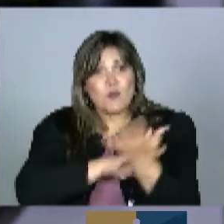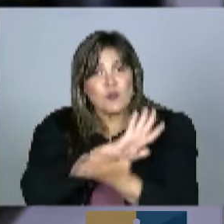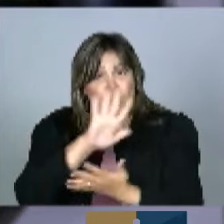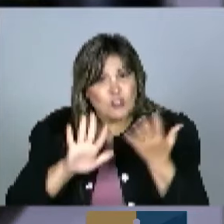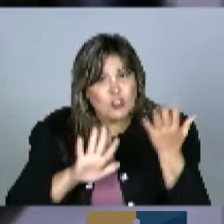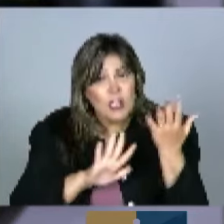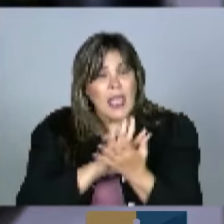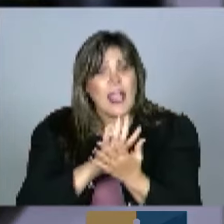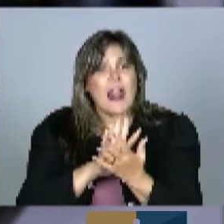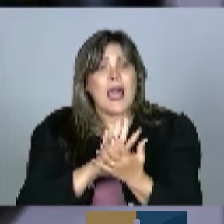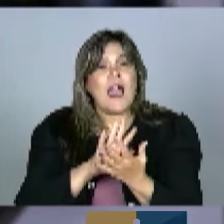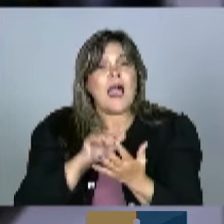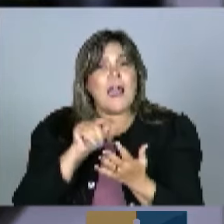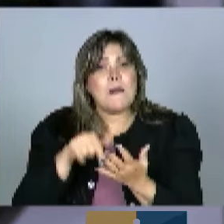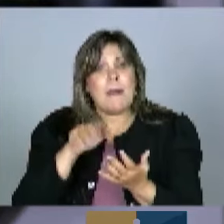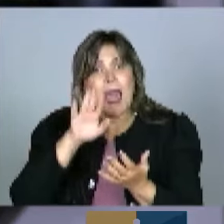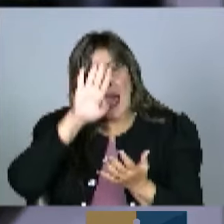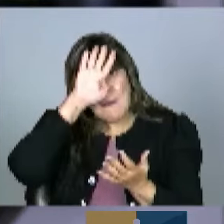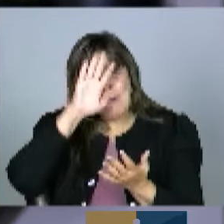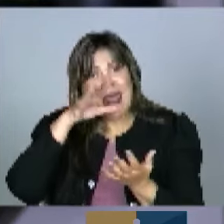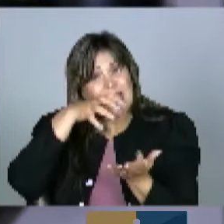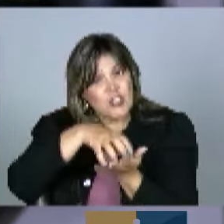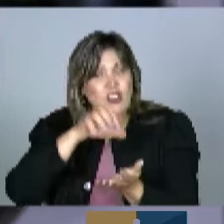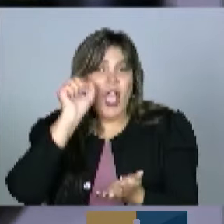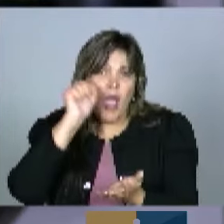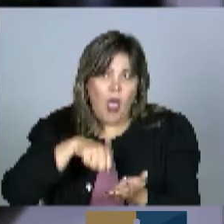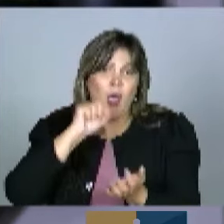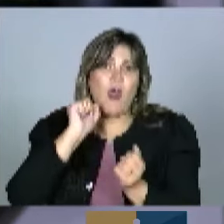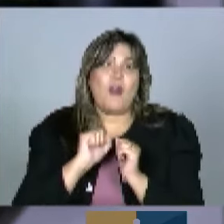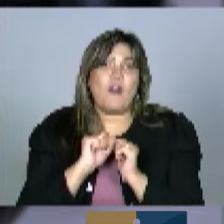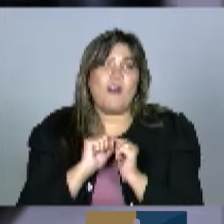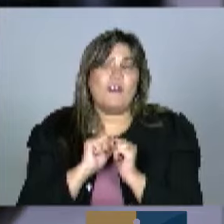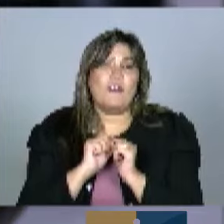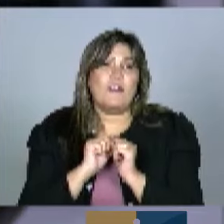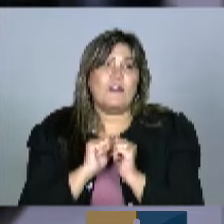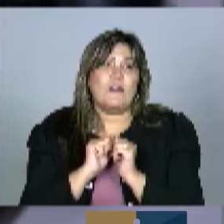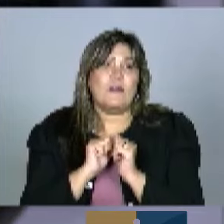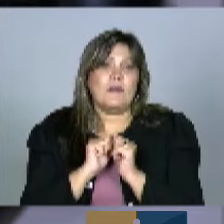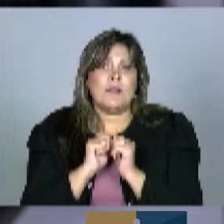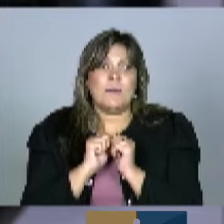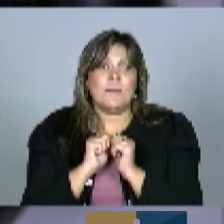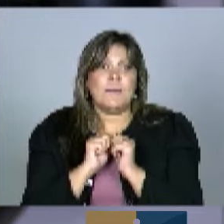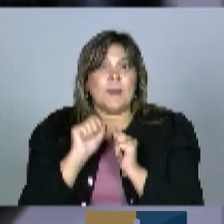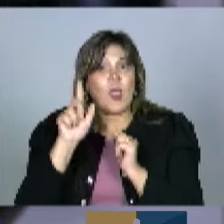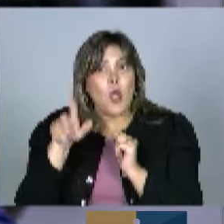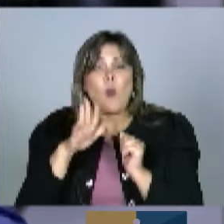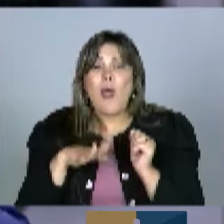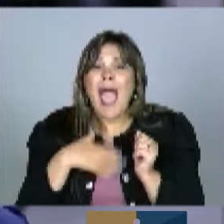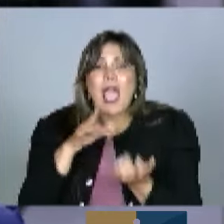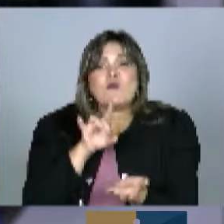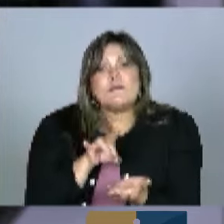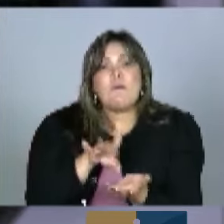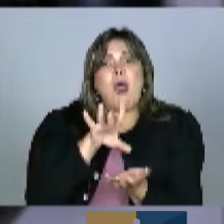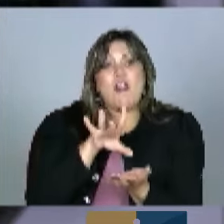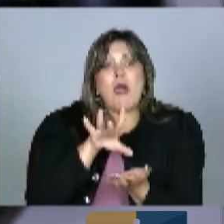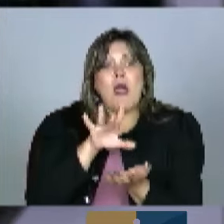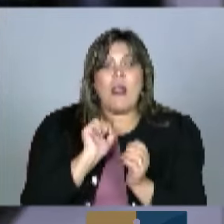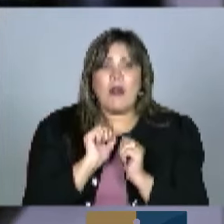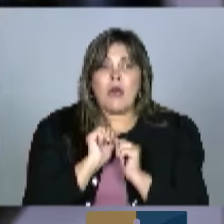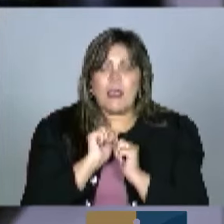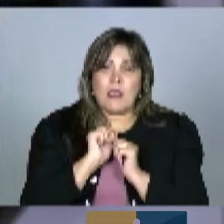العين ولا لا اه في مشكله طب هل رفع القضيه منه لان ما عرفش يطردها يعني هي هو رفع